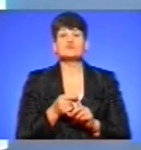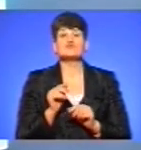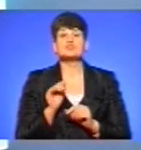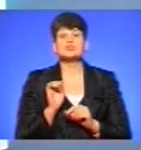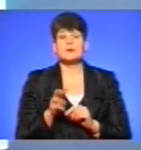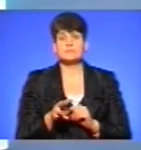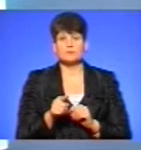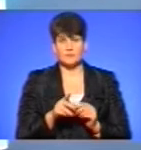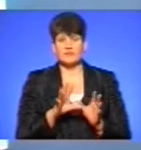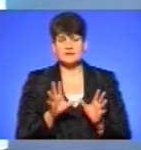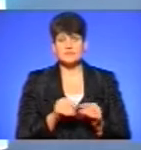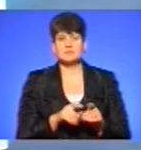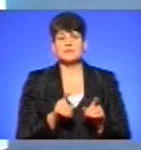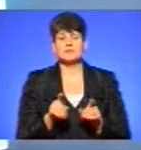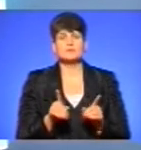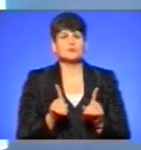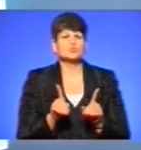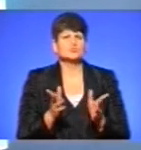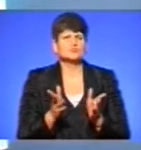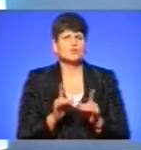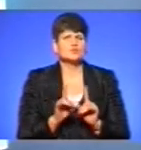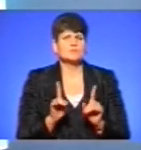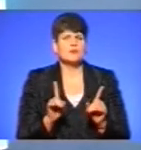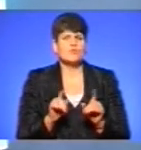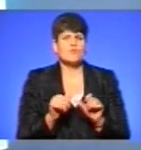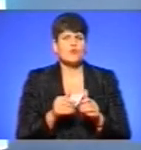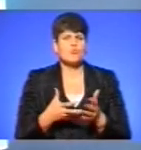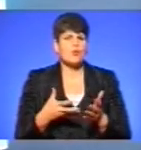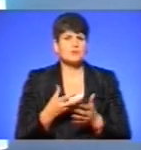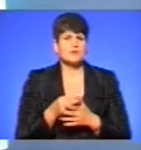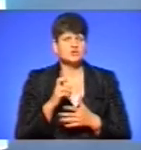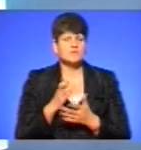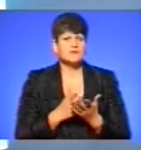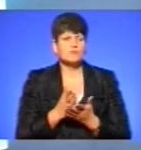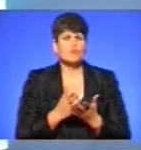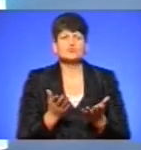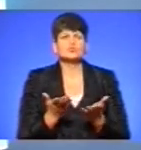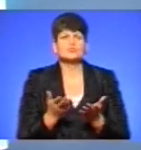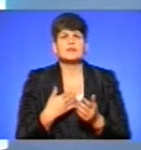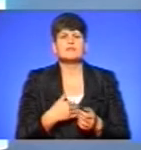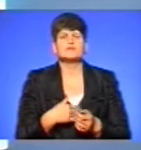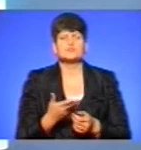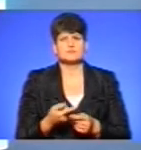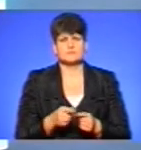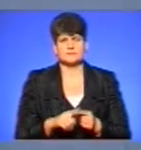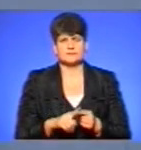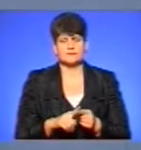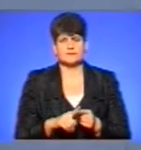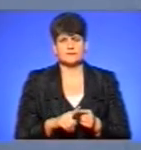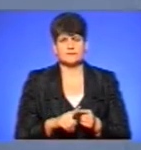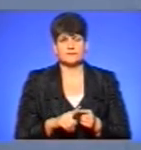що ми перейдемо всі на якусь особливу форму оплати державних послуг. Чому? Для чого це? Ну,